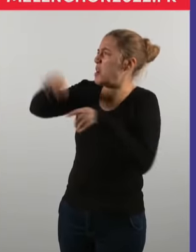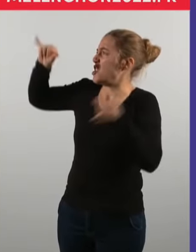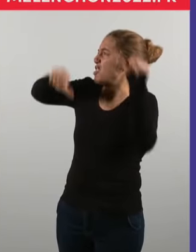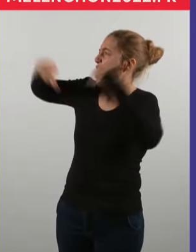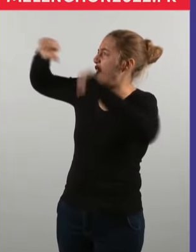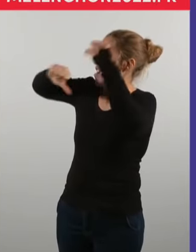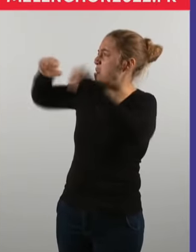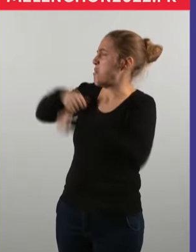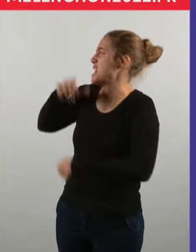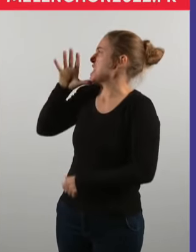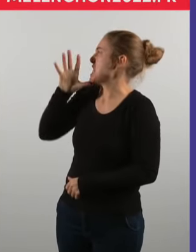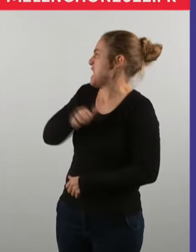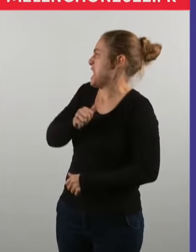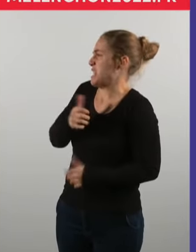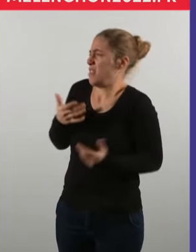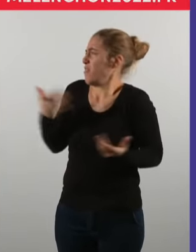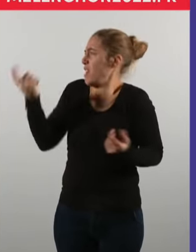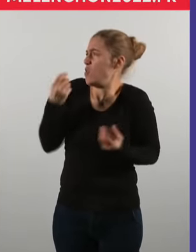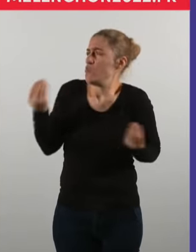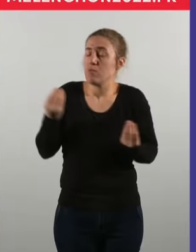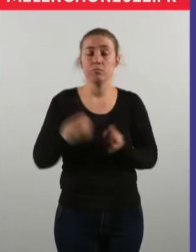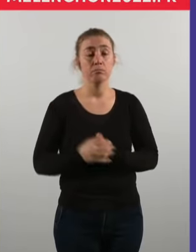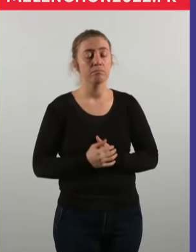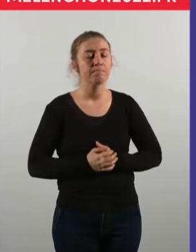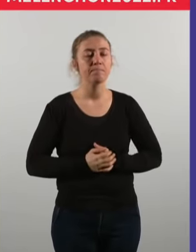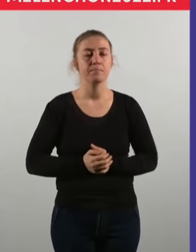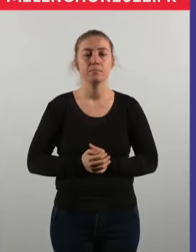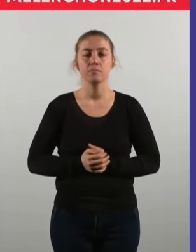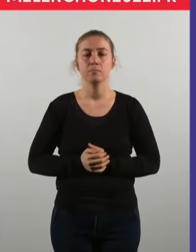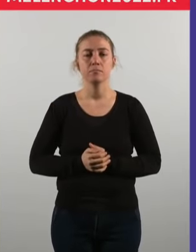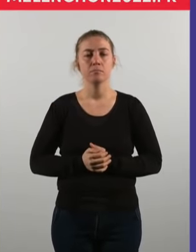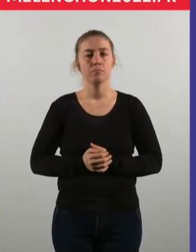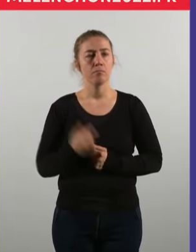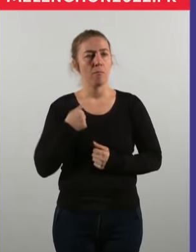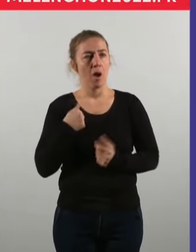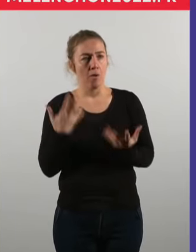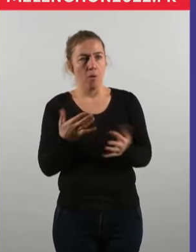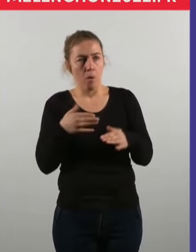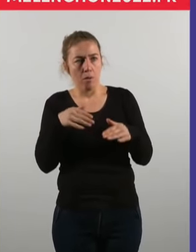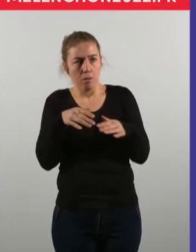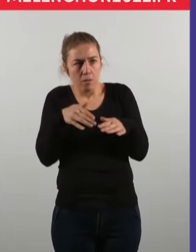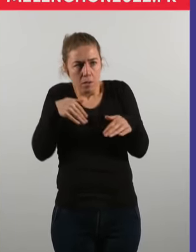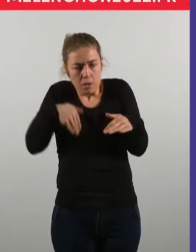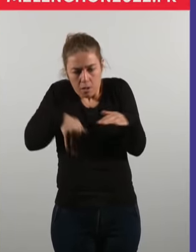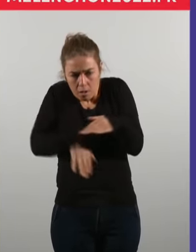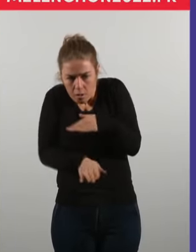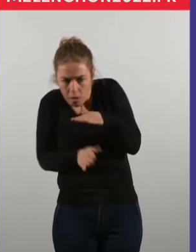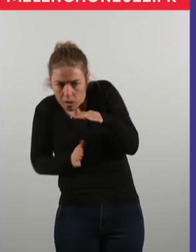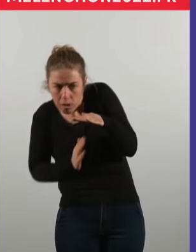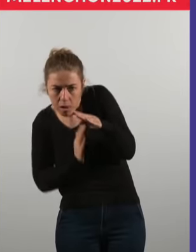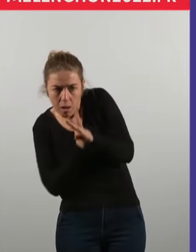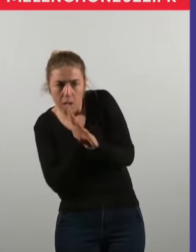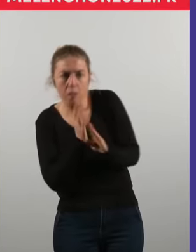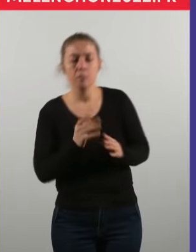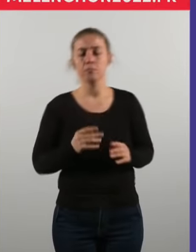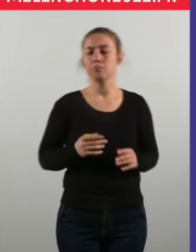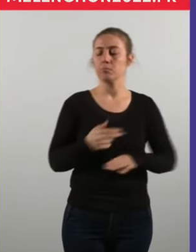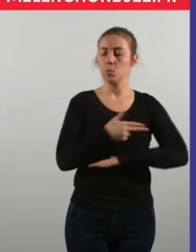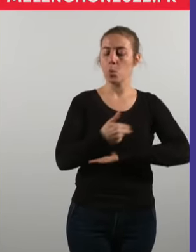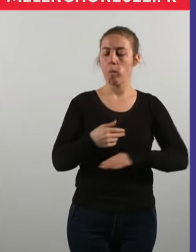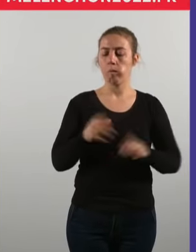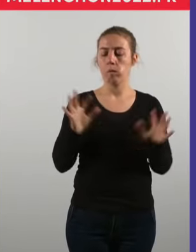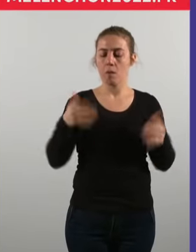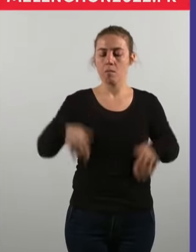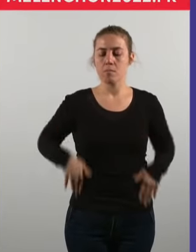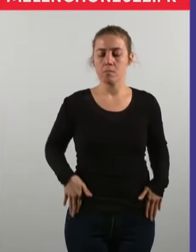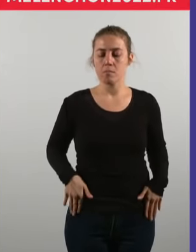ne supporte pas l'eau de Javel. Je voudrais rentrer sous terre. Je cache mes mains sous le bureau, peut-être